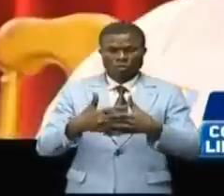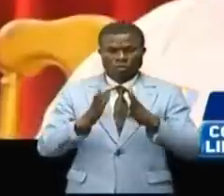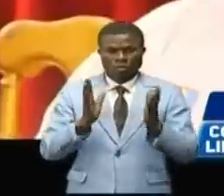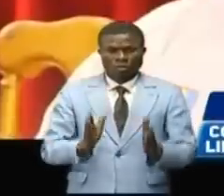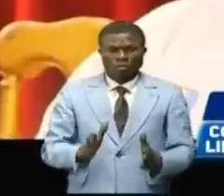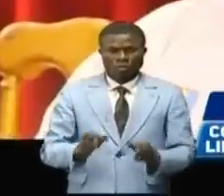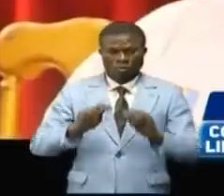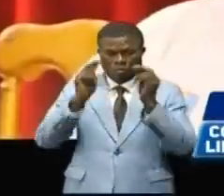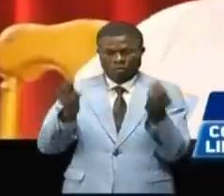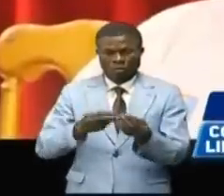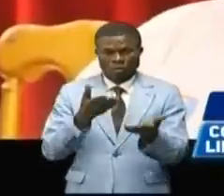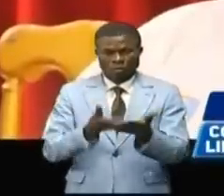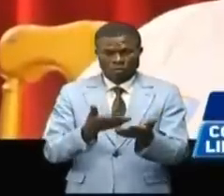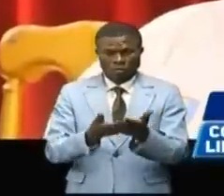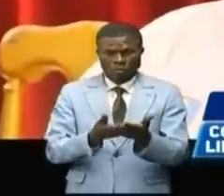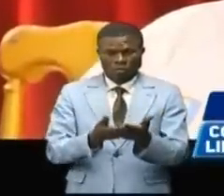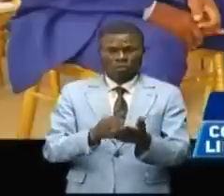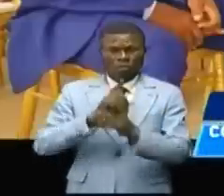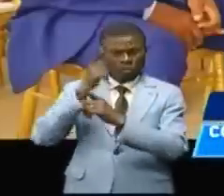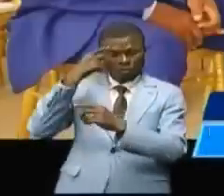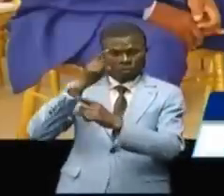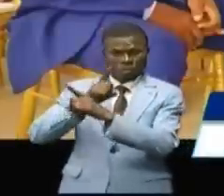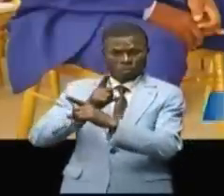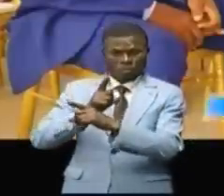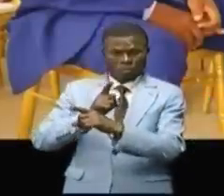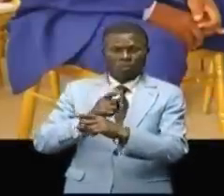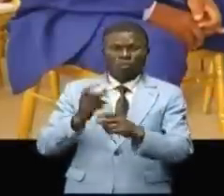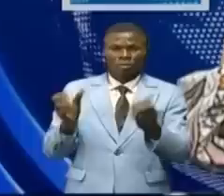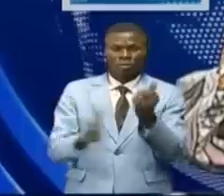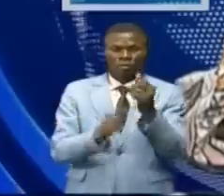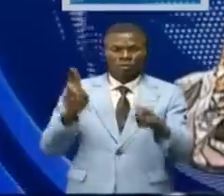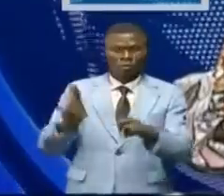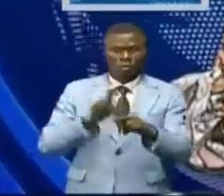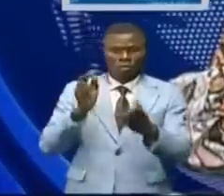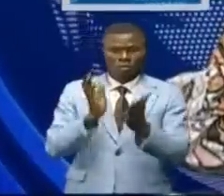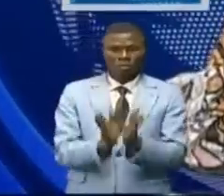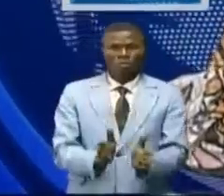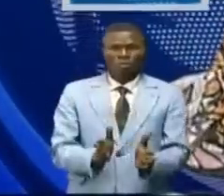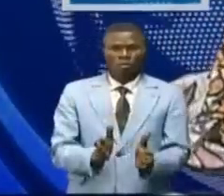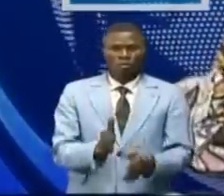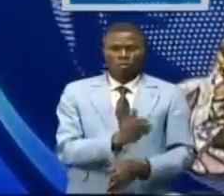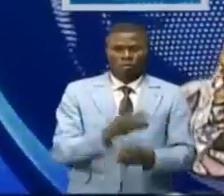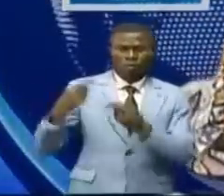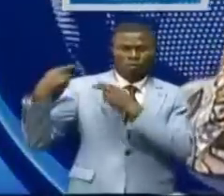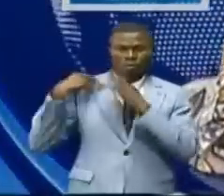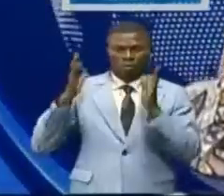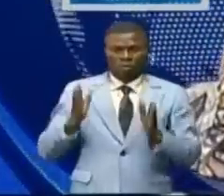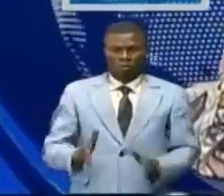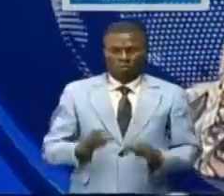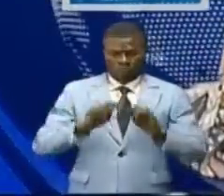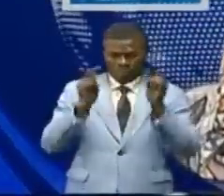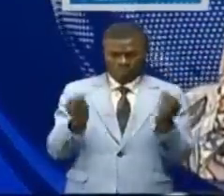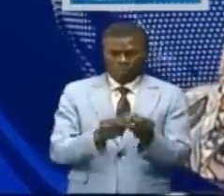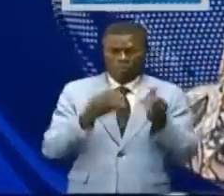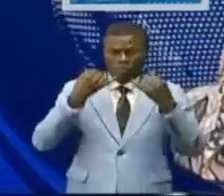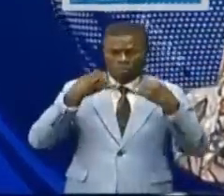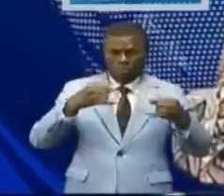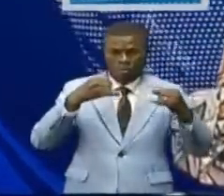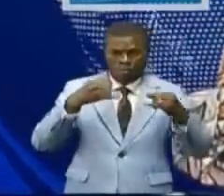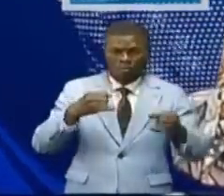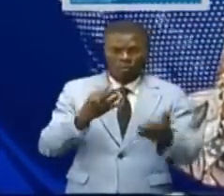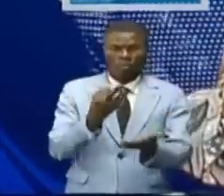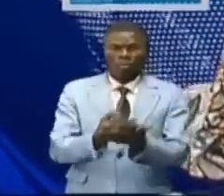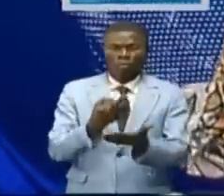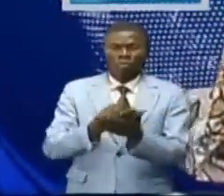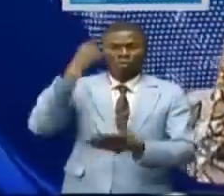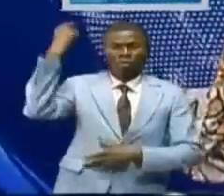et parties prenantes à la protection des consommateurs. Les responsables des cellules de renseignement financier